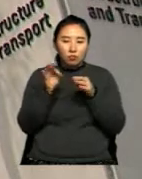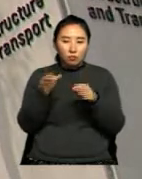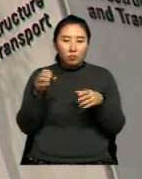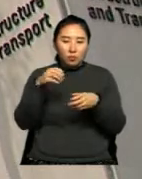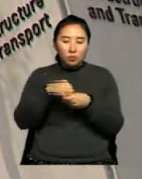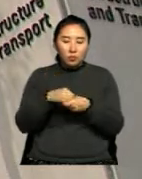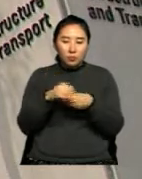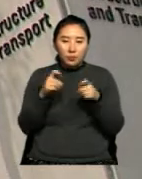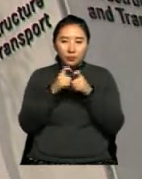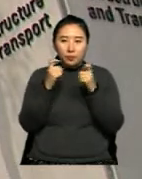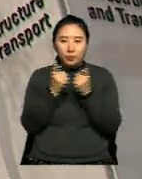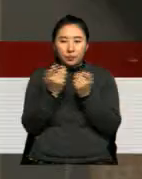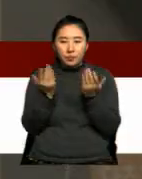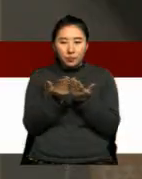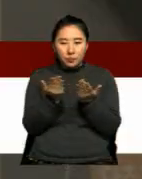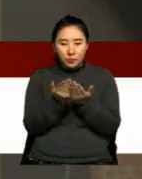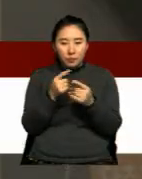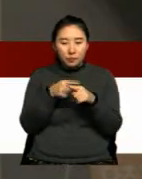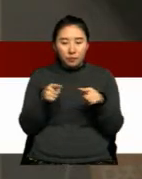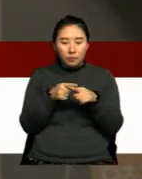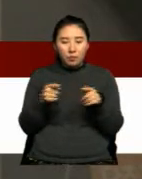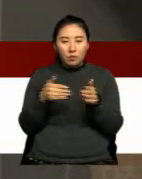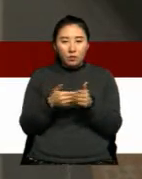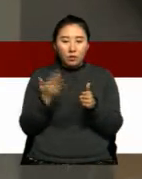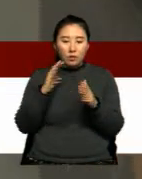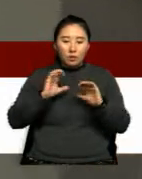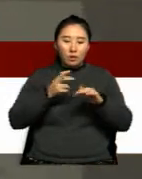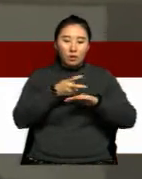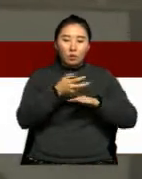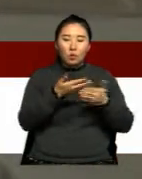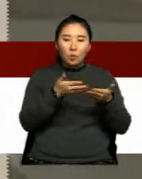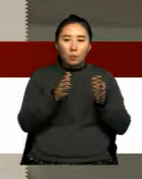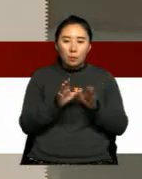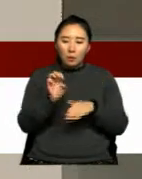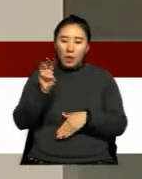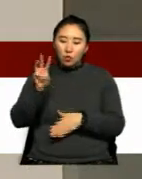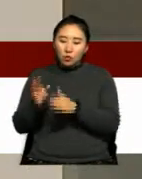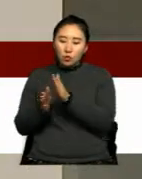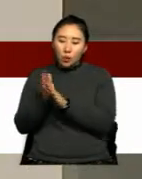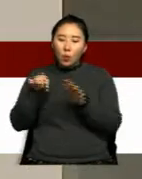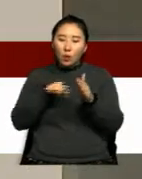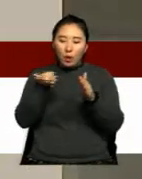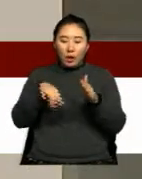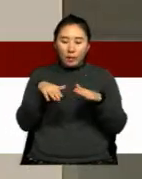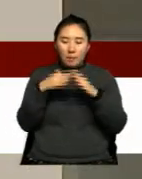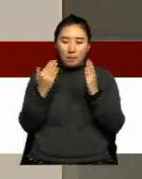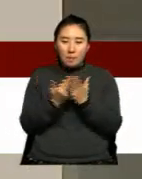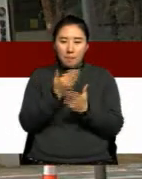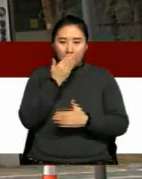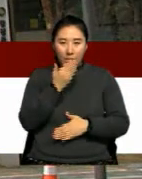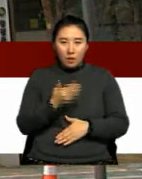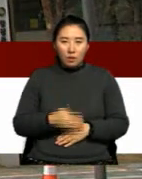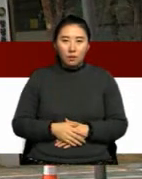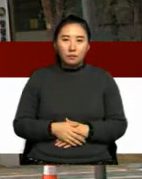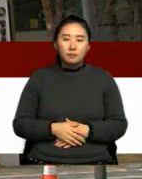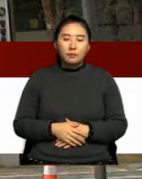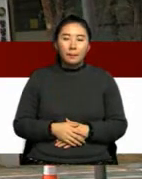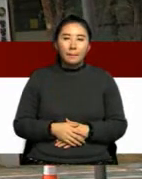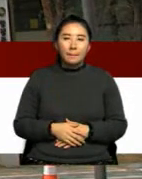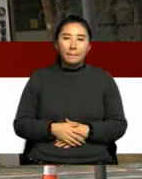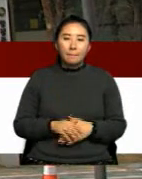민자 적격성 검토를 거쳐야 하는데 국토부와 파주시는 빠르면 올해 안에 가능하다 는 입장입니다